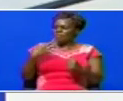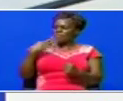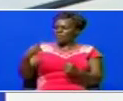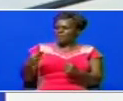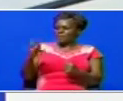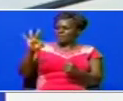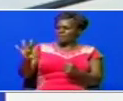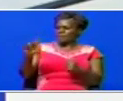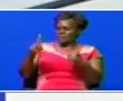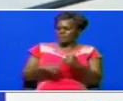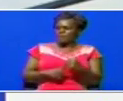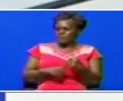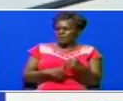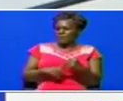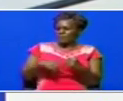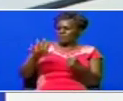96,336,